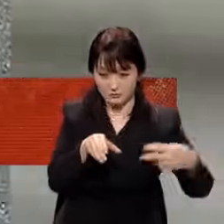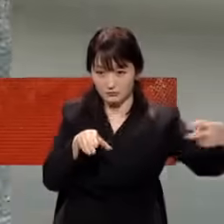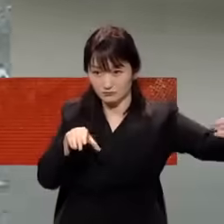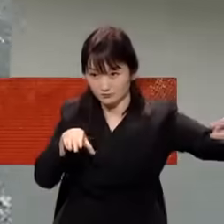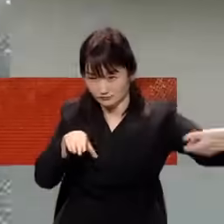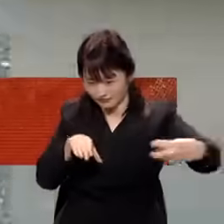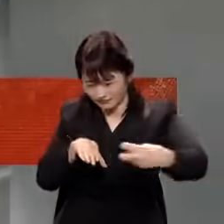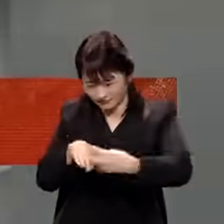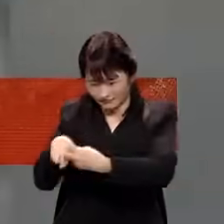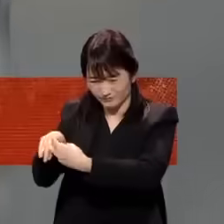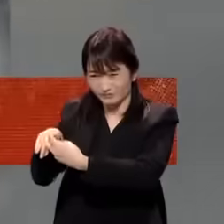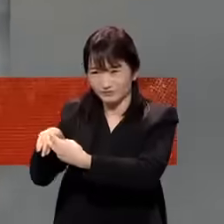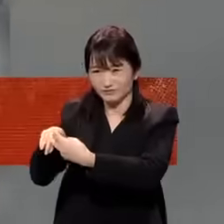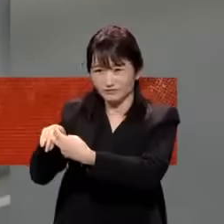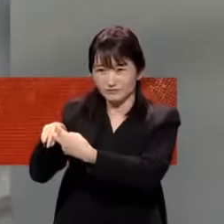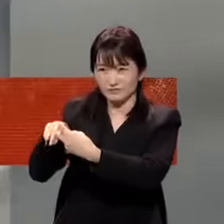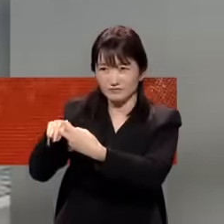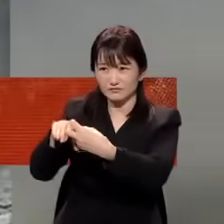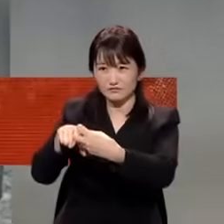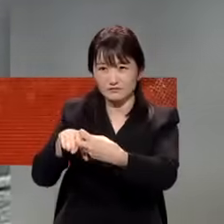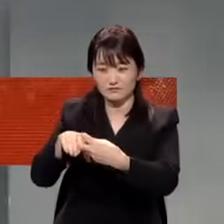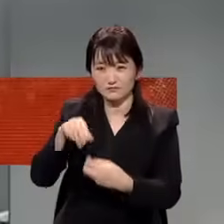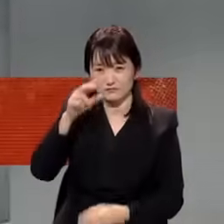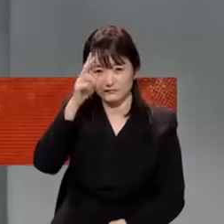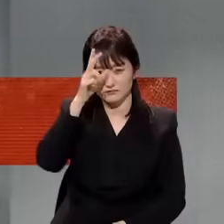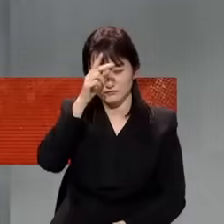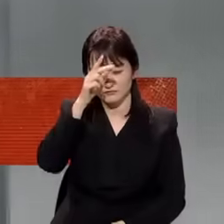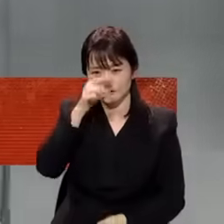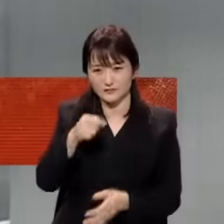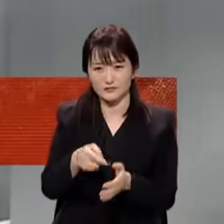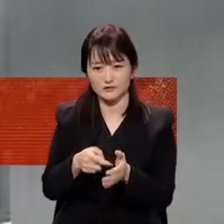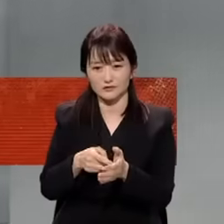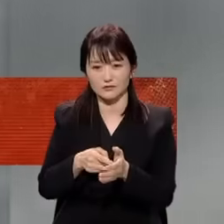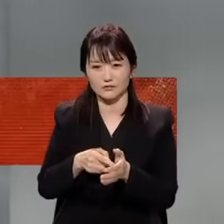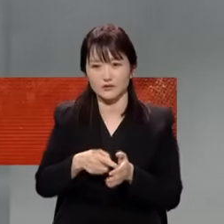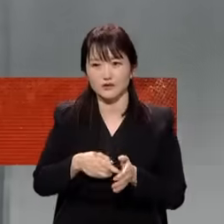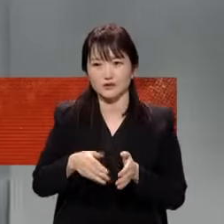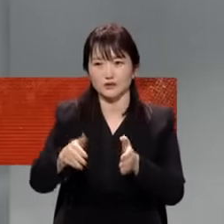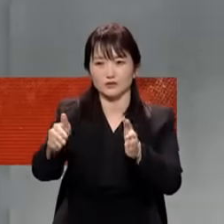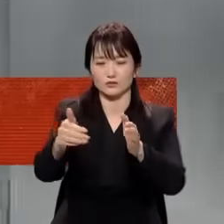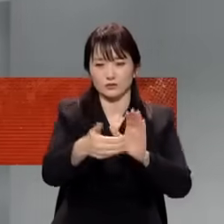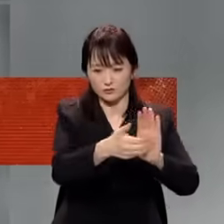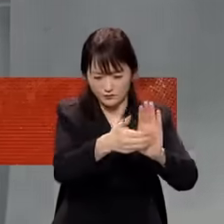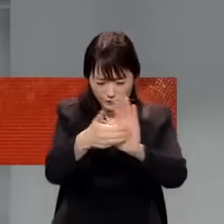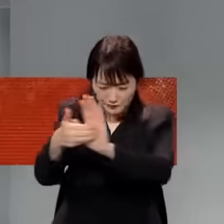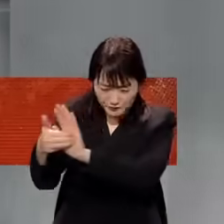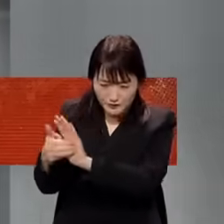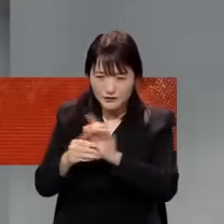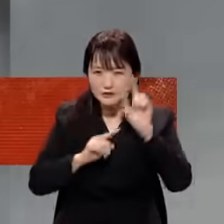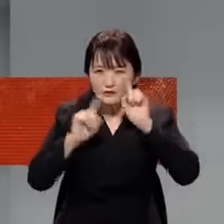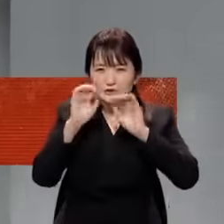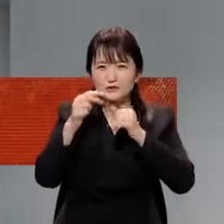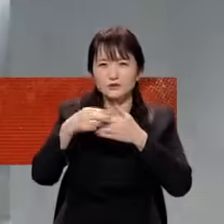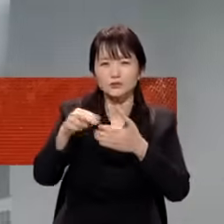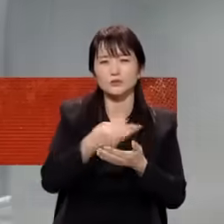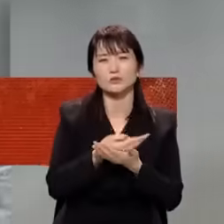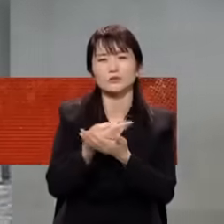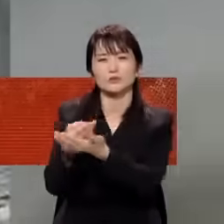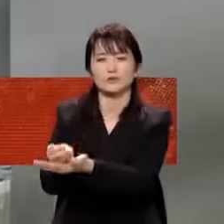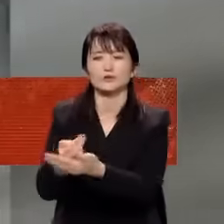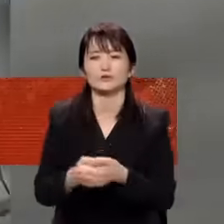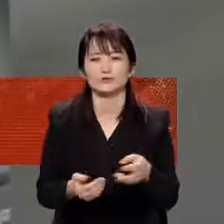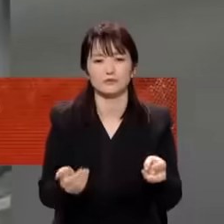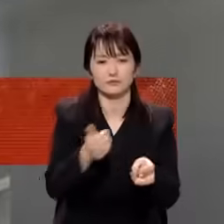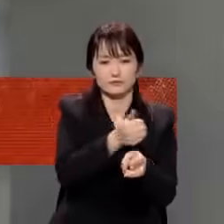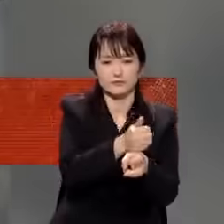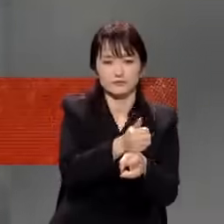충돌한 승용차가 그대로 걸려있고 경찰들은 급하게 도로 통제에 나섰습니다. 또 부상자들도 병원으로 이송됐는데요. 버스에 타고